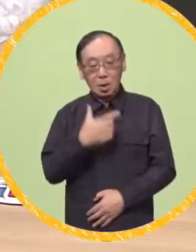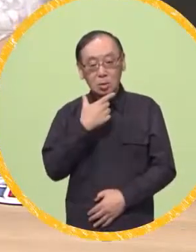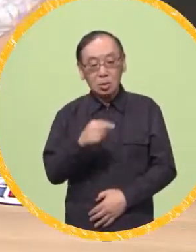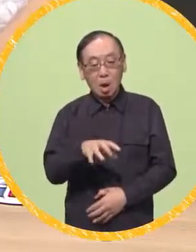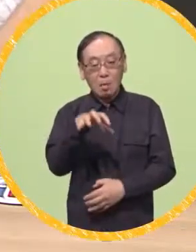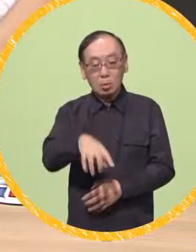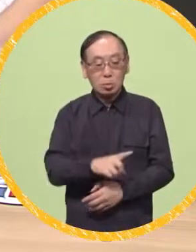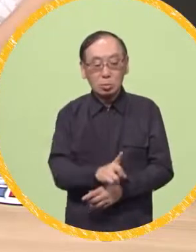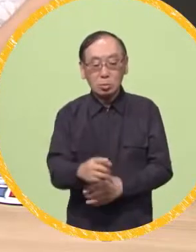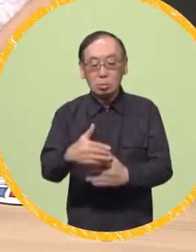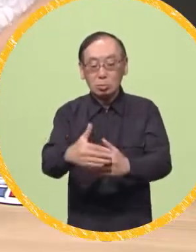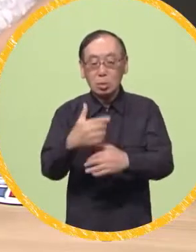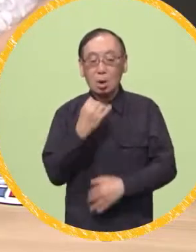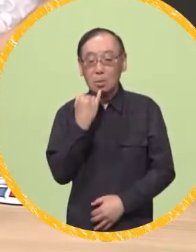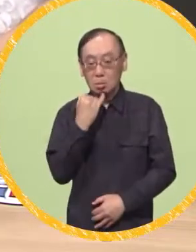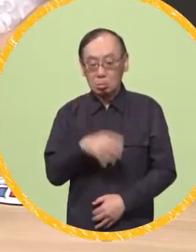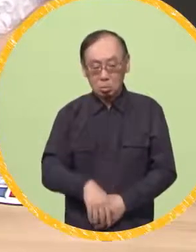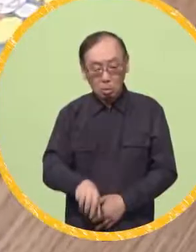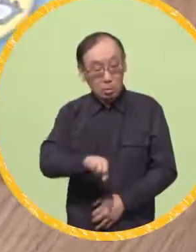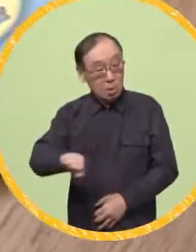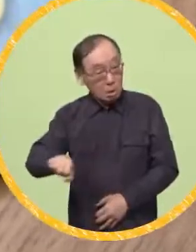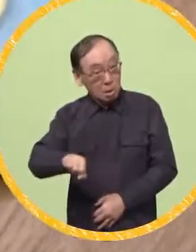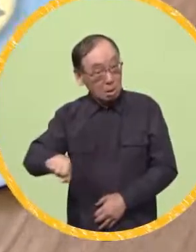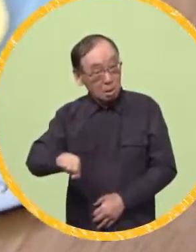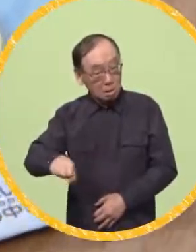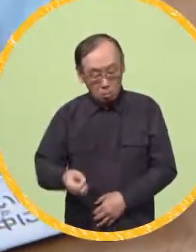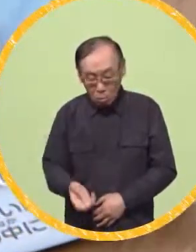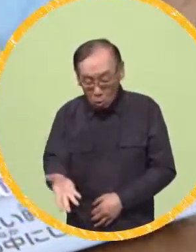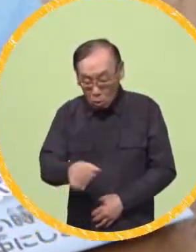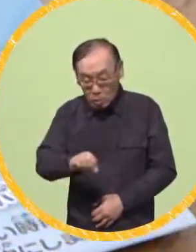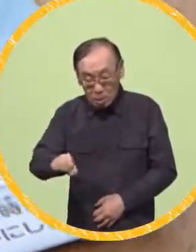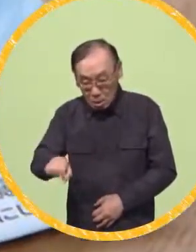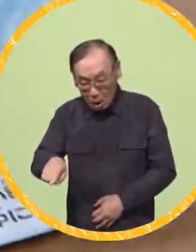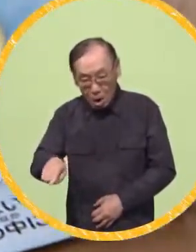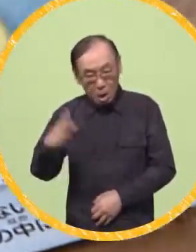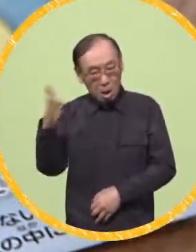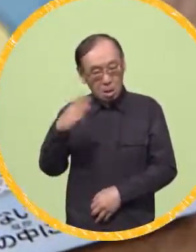ンミニョロ